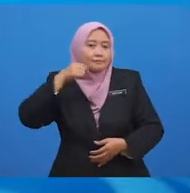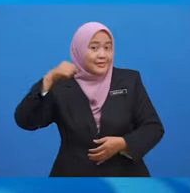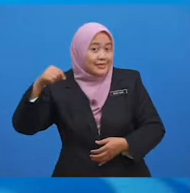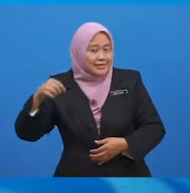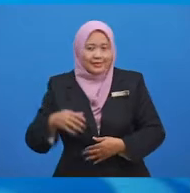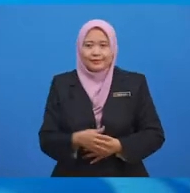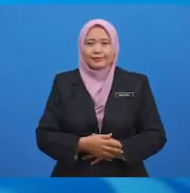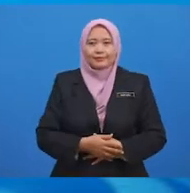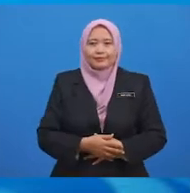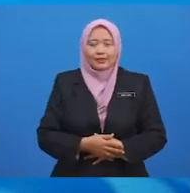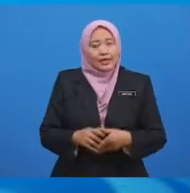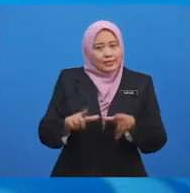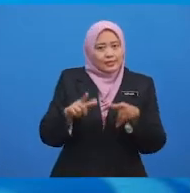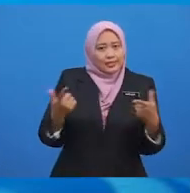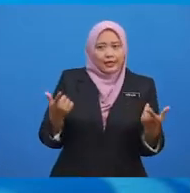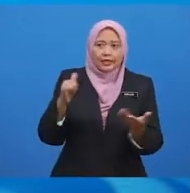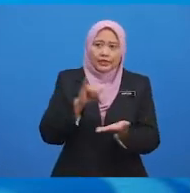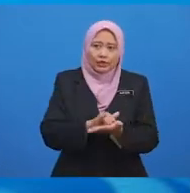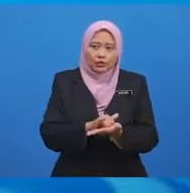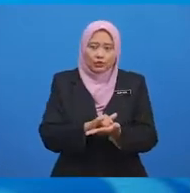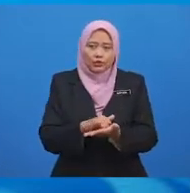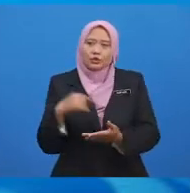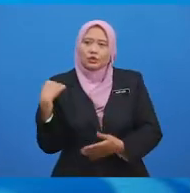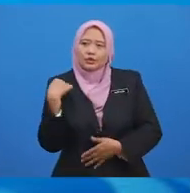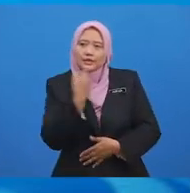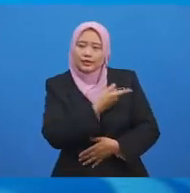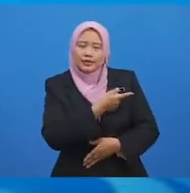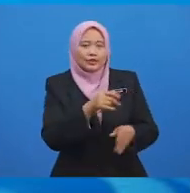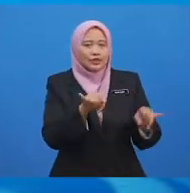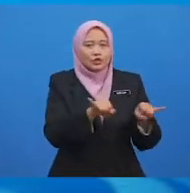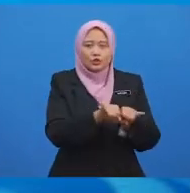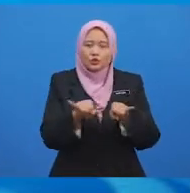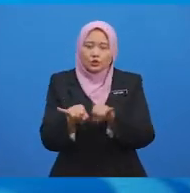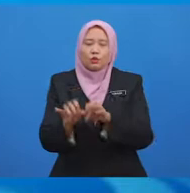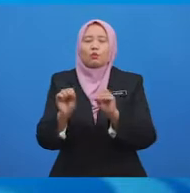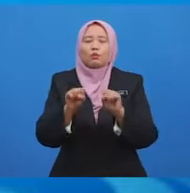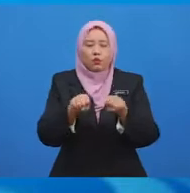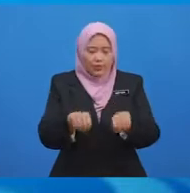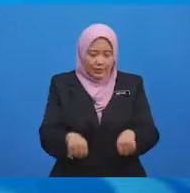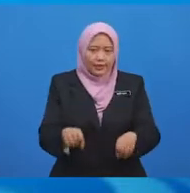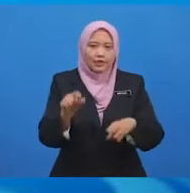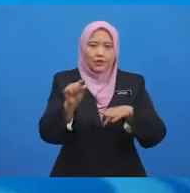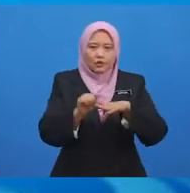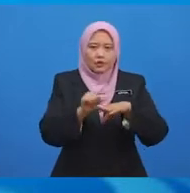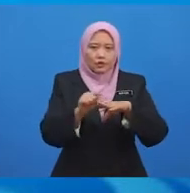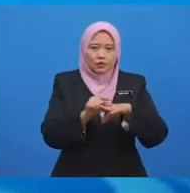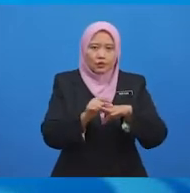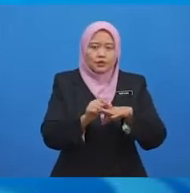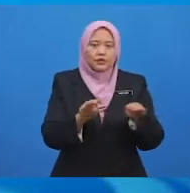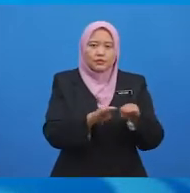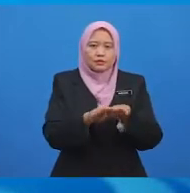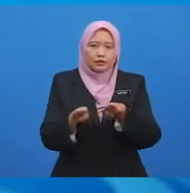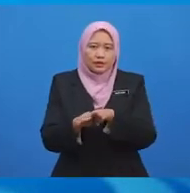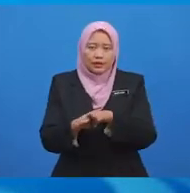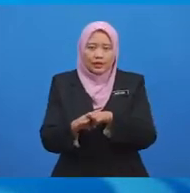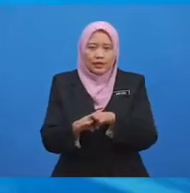Selain daripada itu, kita juga boleh gunakan sebagai bekas